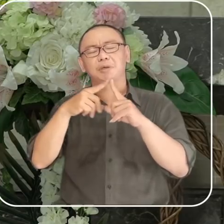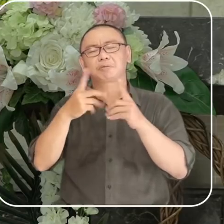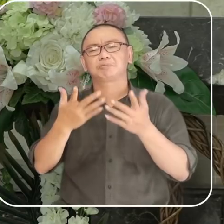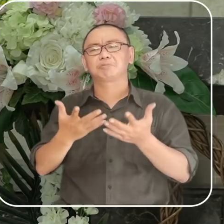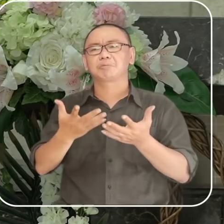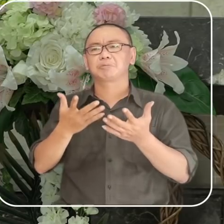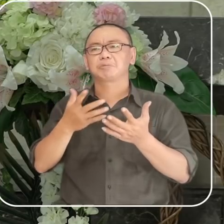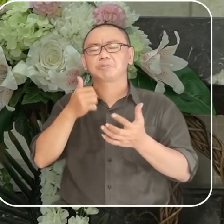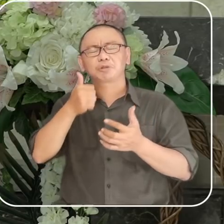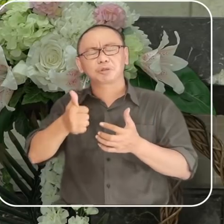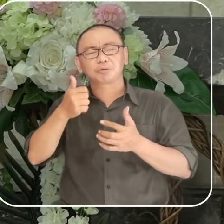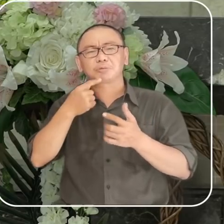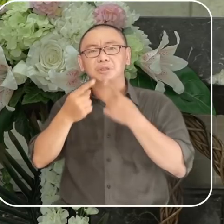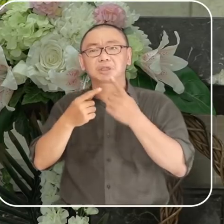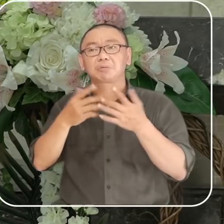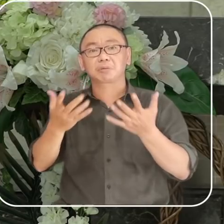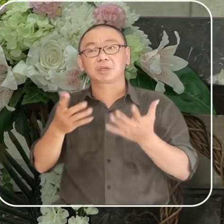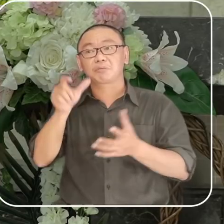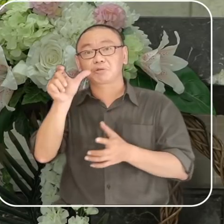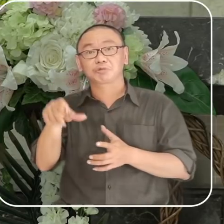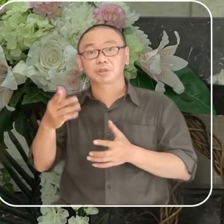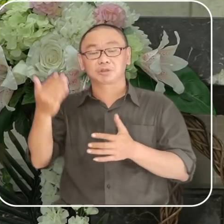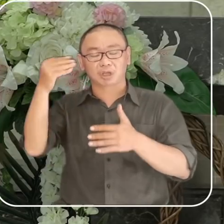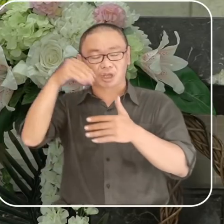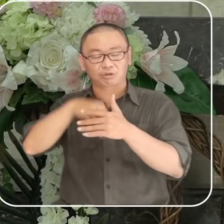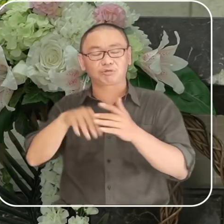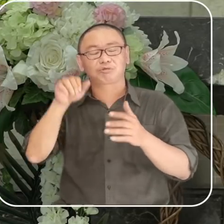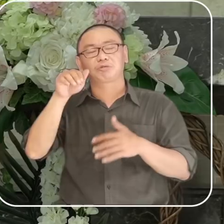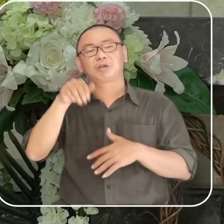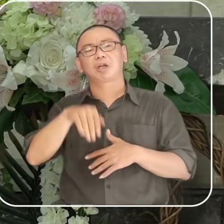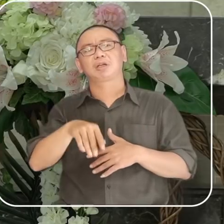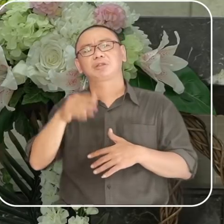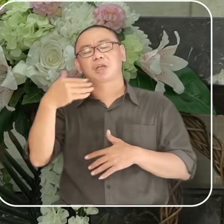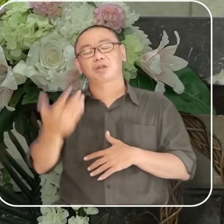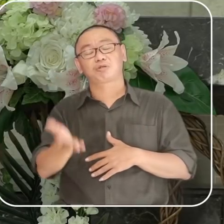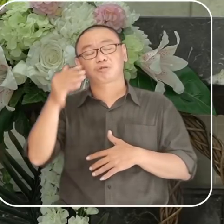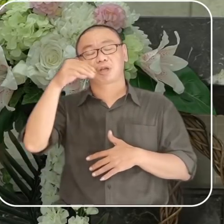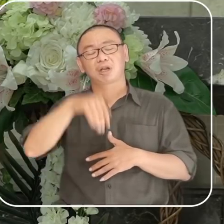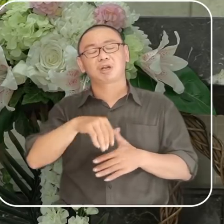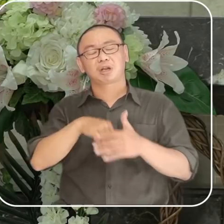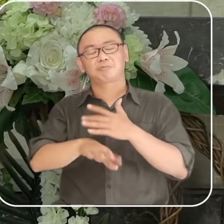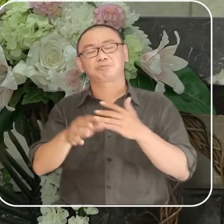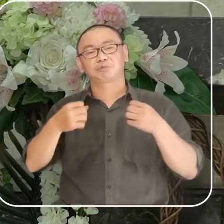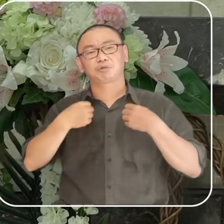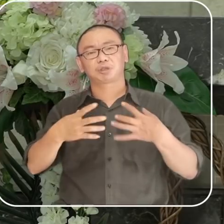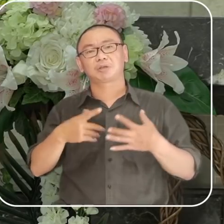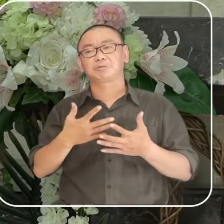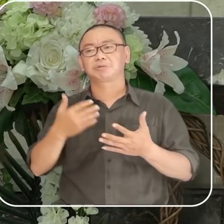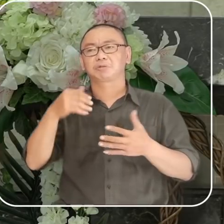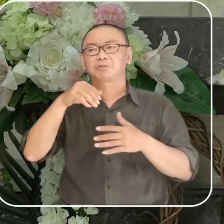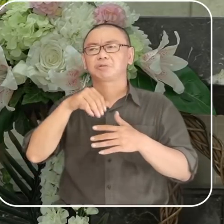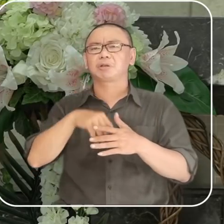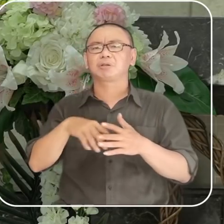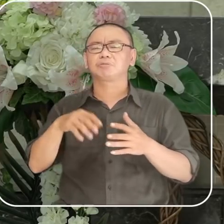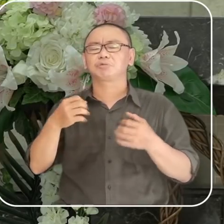bagaimana manusia yang sudah jatuh ke dalam dosa. Dan di dalam dosa itu hanya kegelapan yang